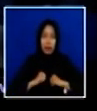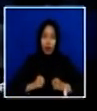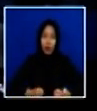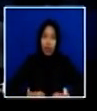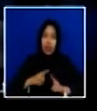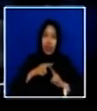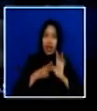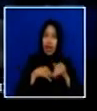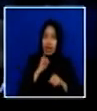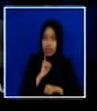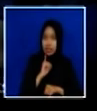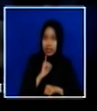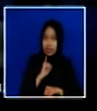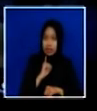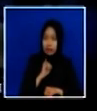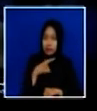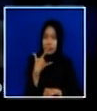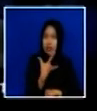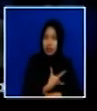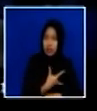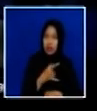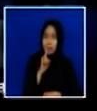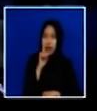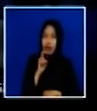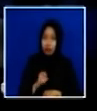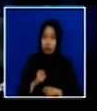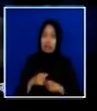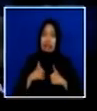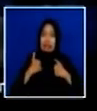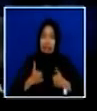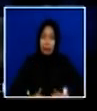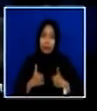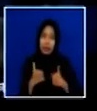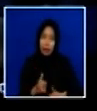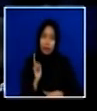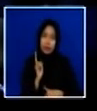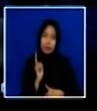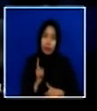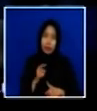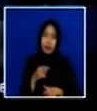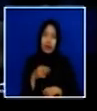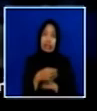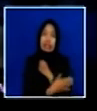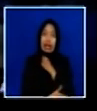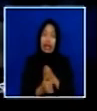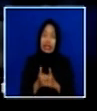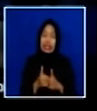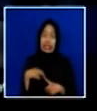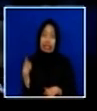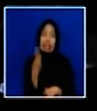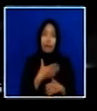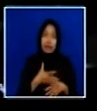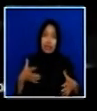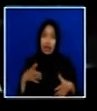Jadi kita tetap harus BPR dalam hal ini ya negara kita negara besar harus kita jaga kira-kira